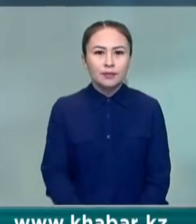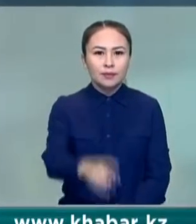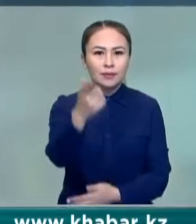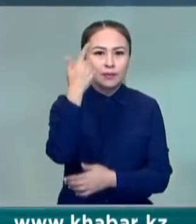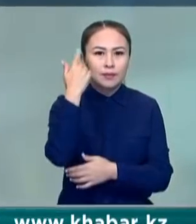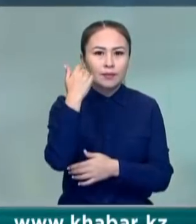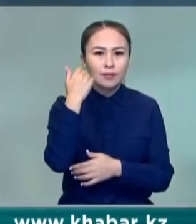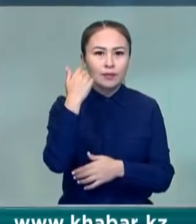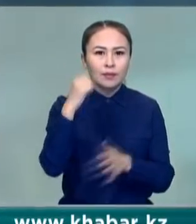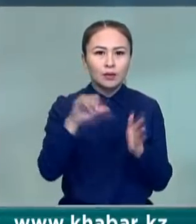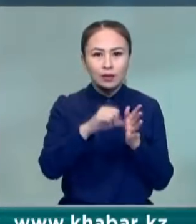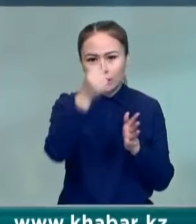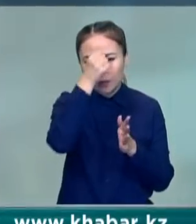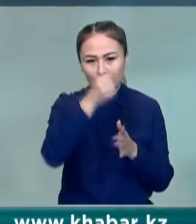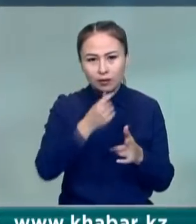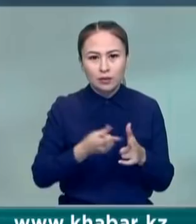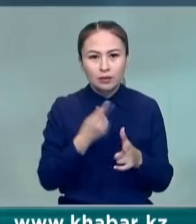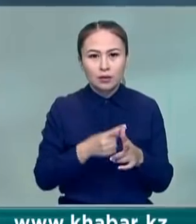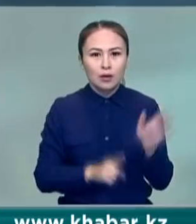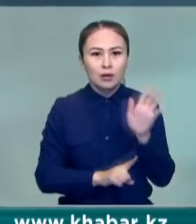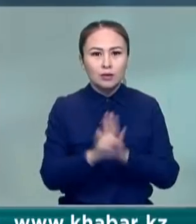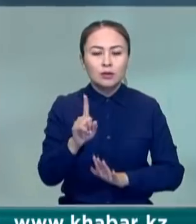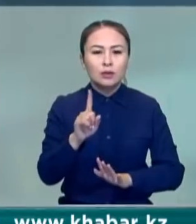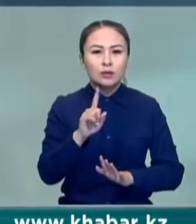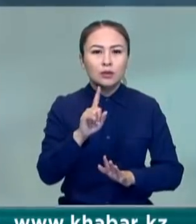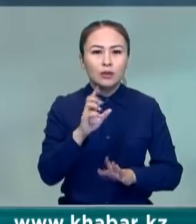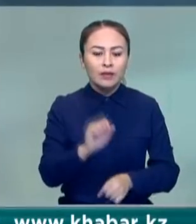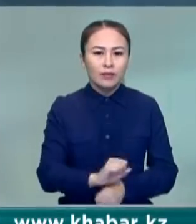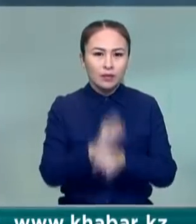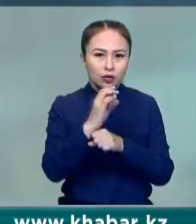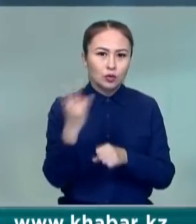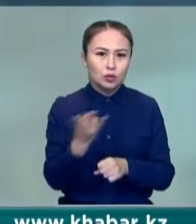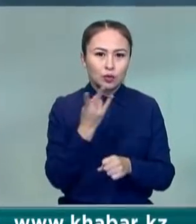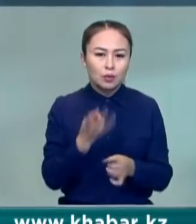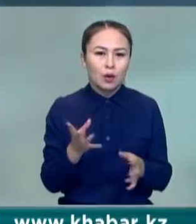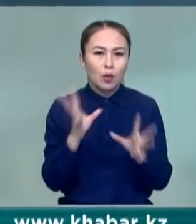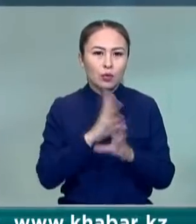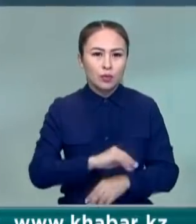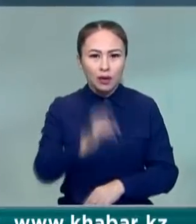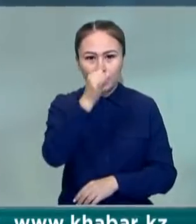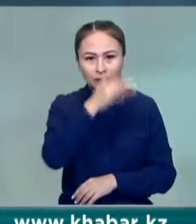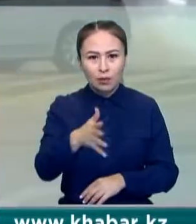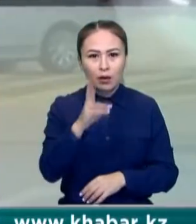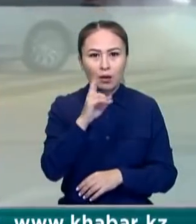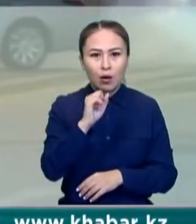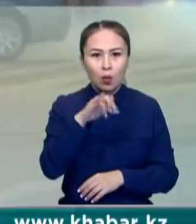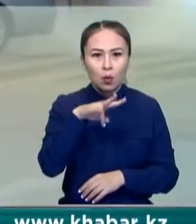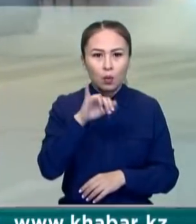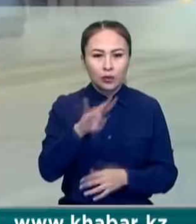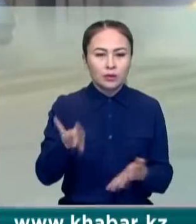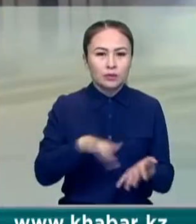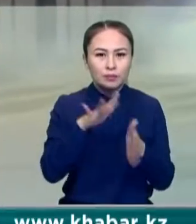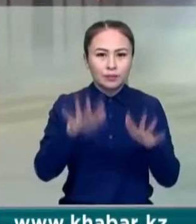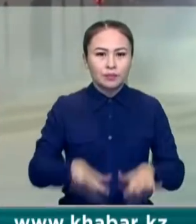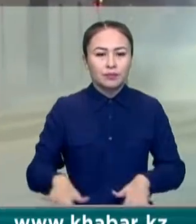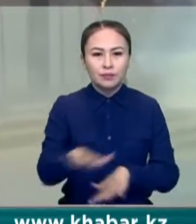Гонконгта 6 ай бұрын басталған үкіметке қарсы ереуілдер әлде басылар емес. Бұл жолы демонстранттар Каулун аралына